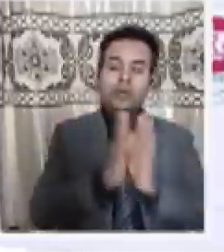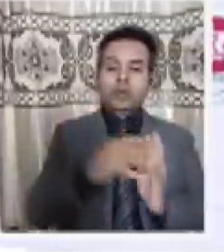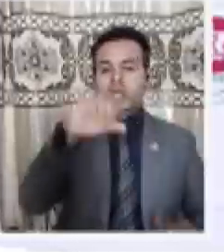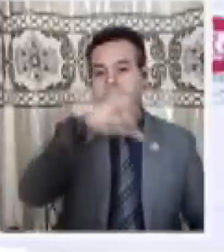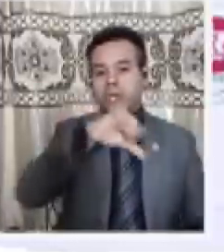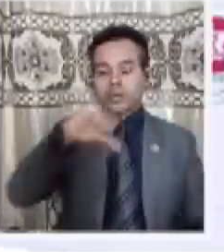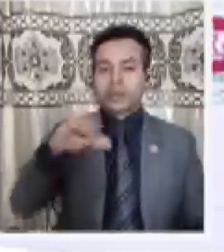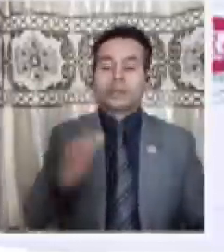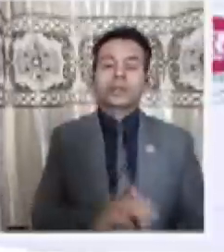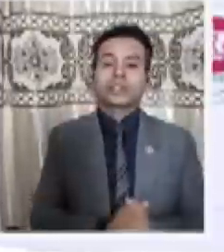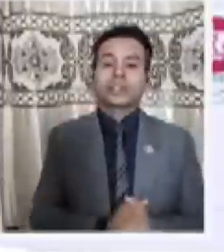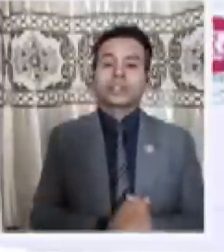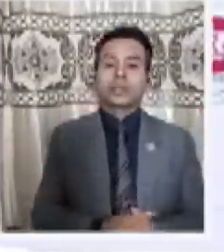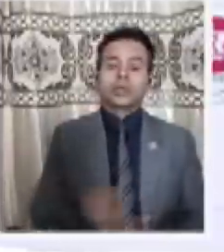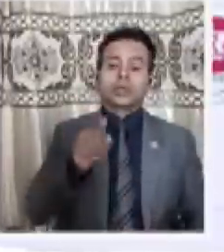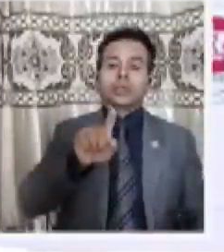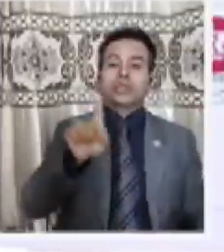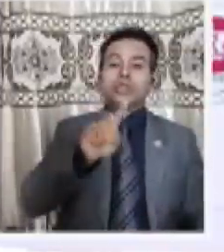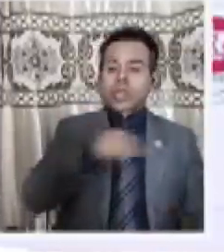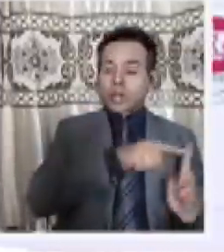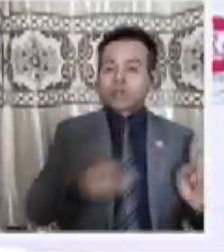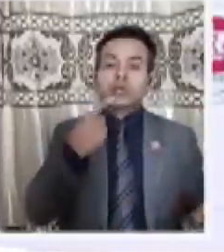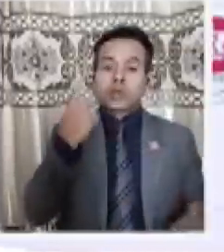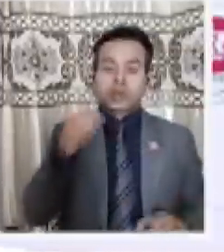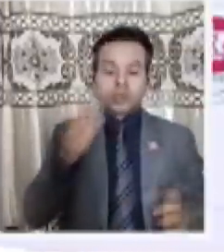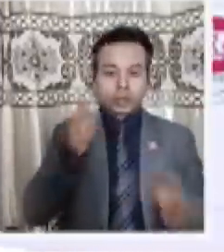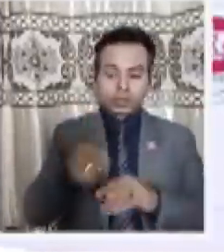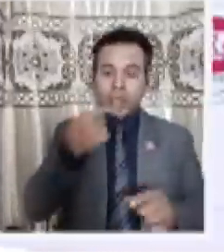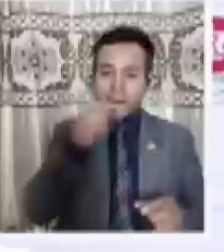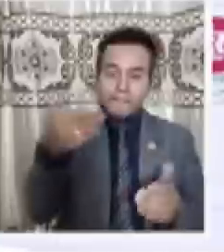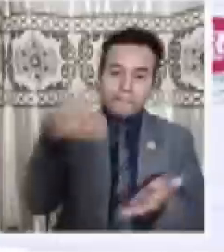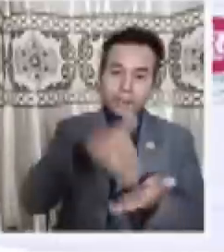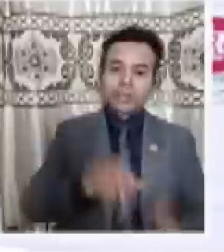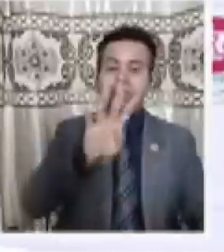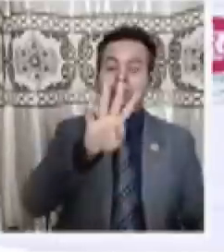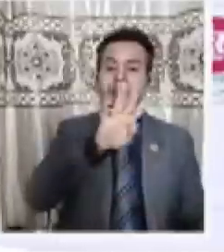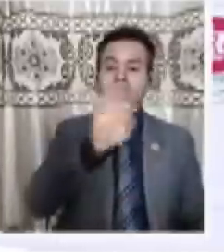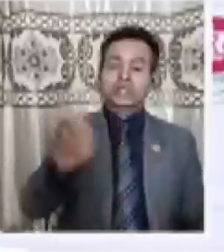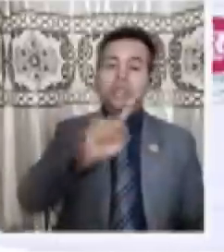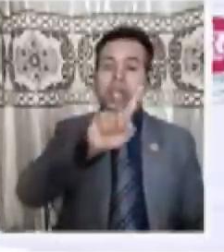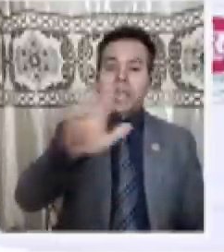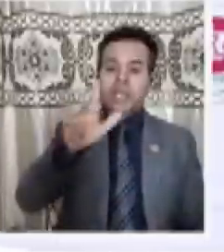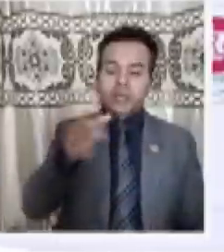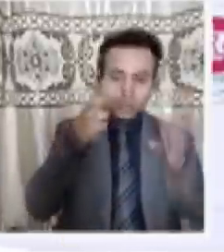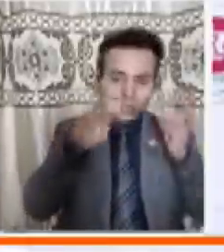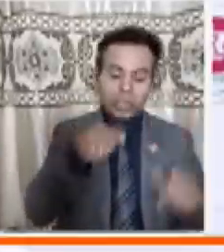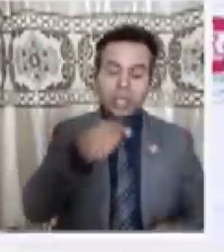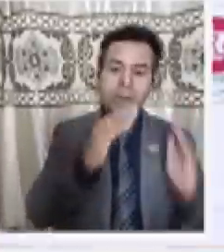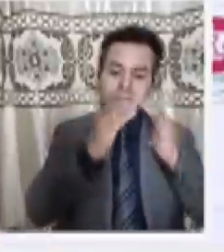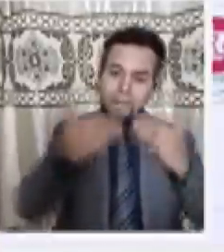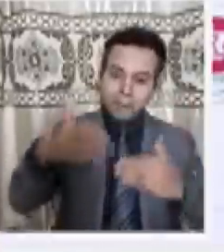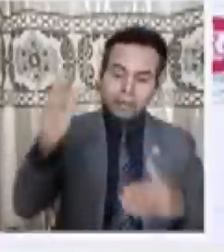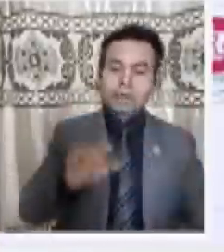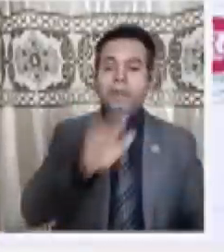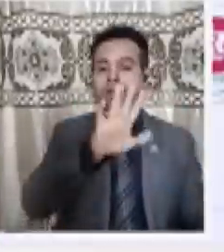সারা দেশে 24 ঘন্টায় ভর্তিকৃত রোগীর সংখ্যা 418 জন এবং ছাড়প্রাপ্ত 24 ঘন্টায়